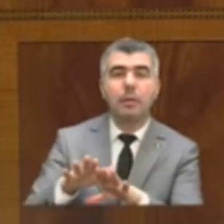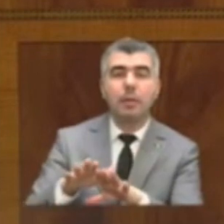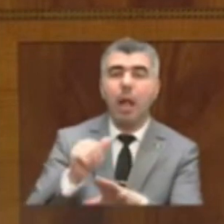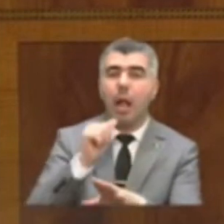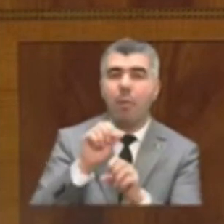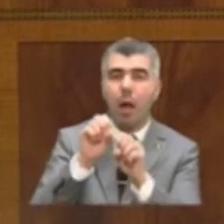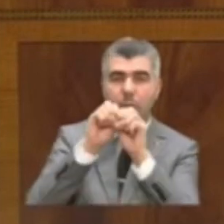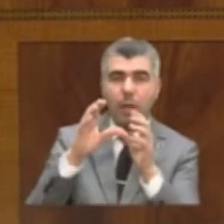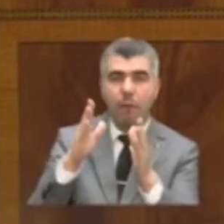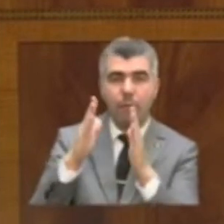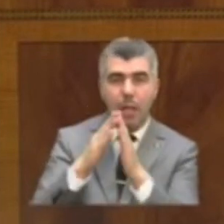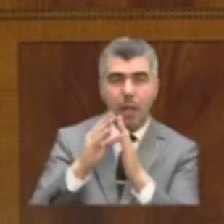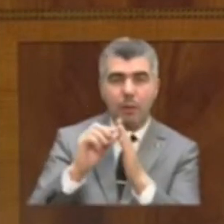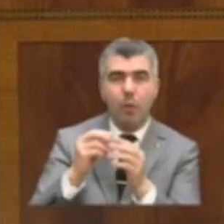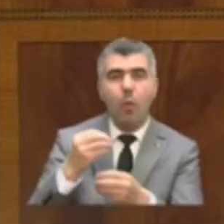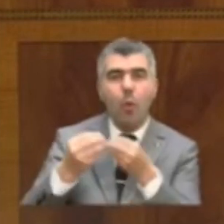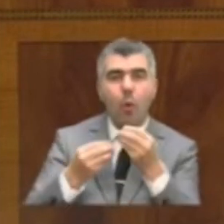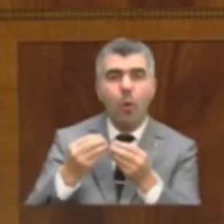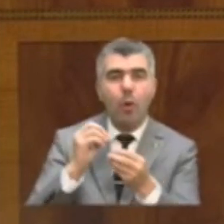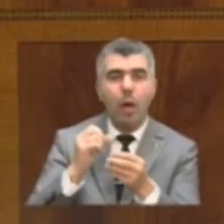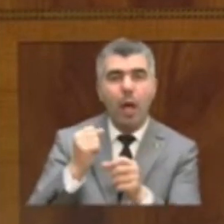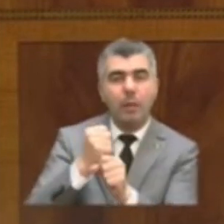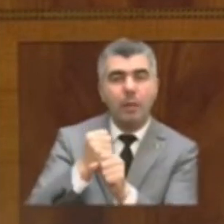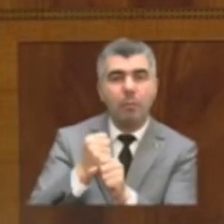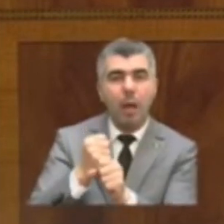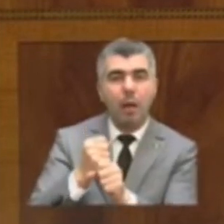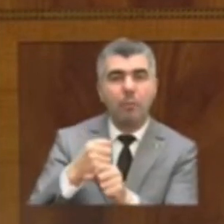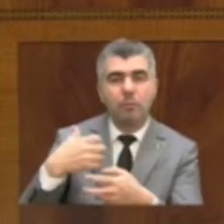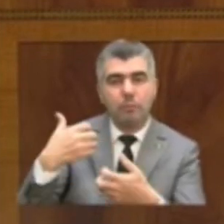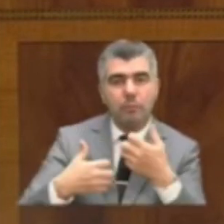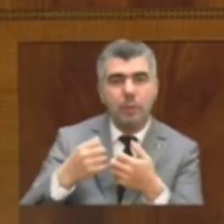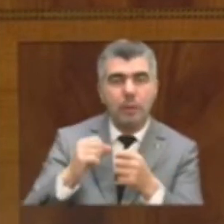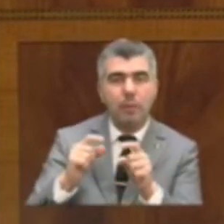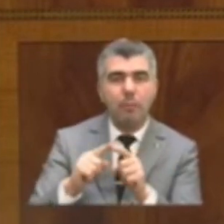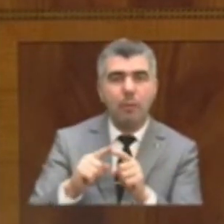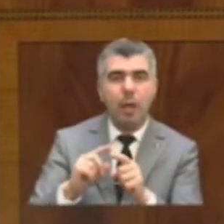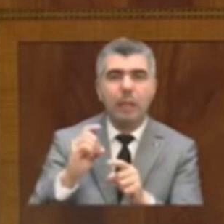للشرب، ثم تشغيل وتم تشغيل هذه المحطة في دجنبر